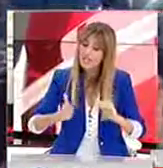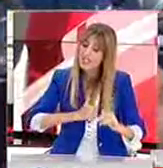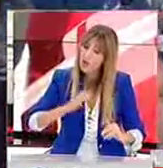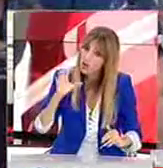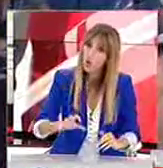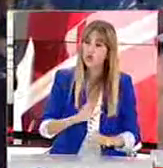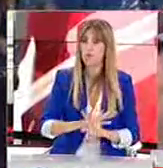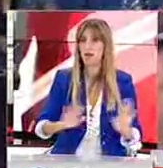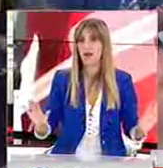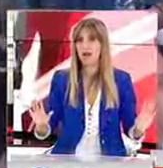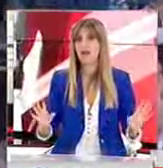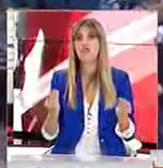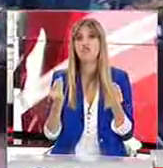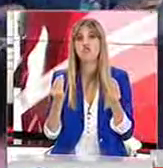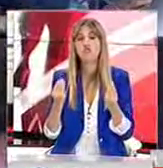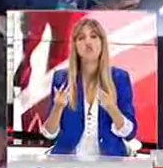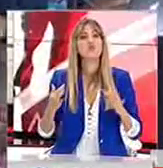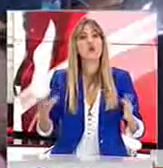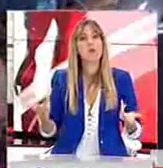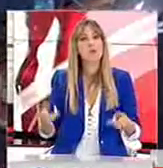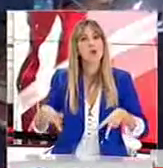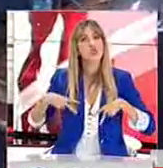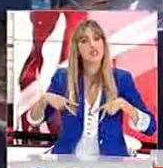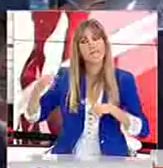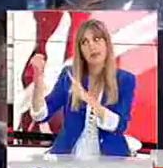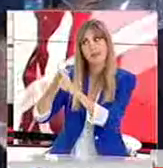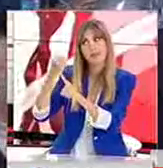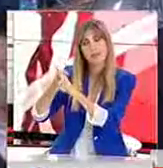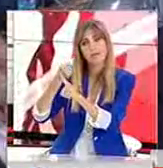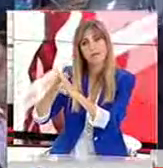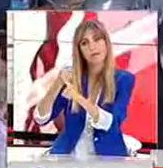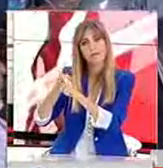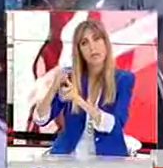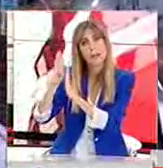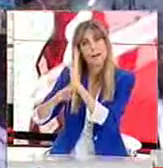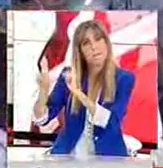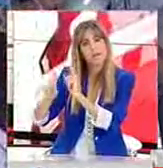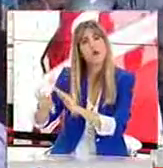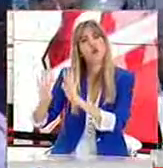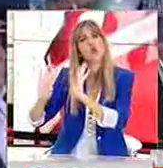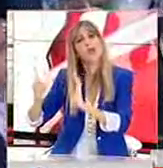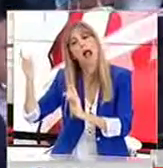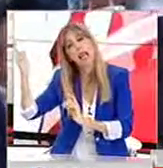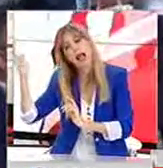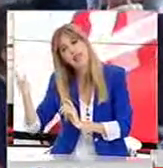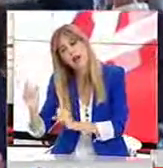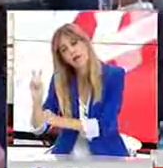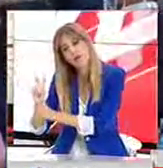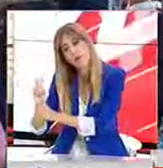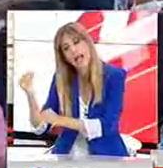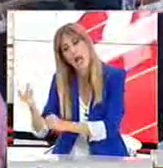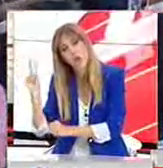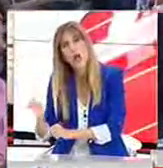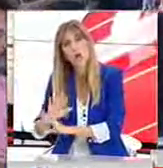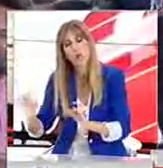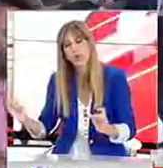μέσω της γραμμής πιστοληπτικής στήριξης, την οποία ήταν πολύ σαφές πριν ότι θεωρείται σωστή απόφαση